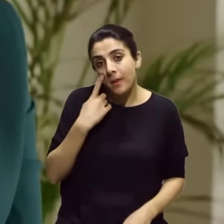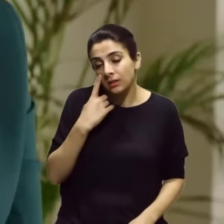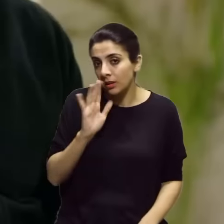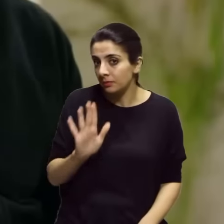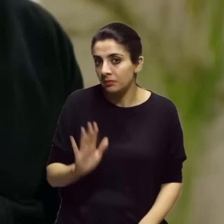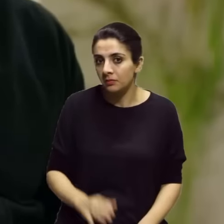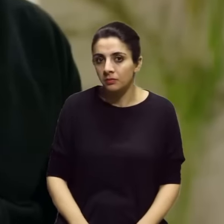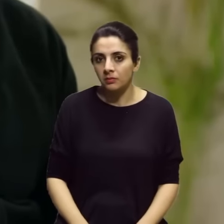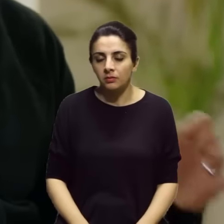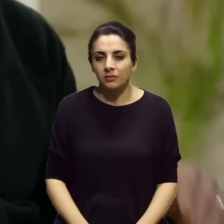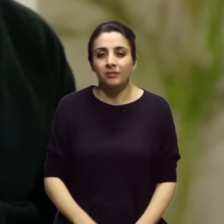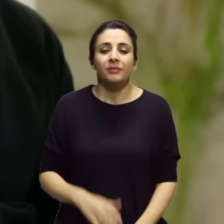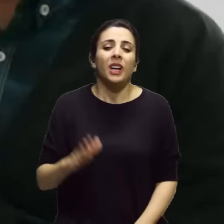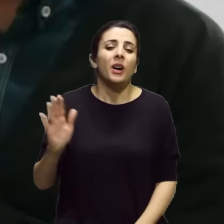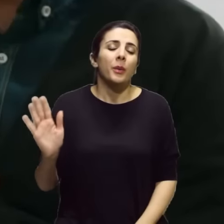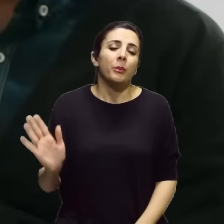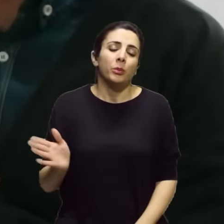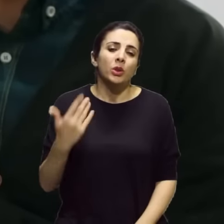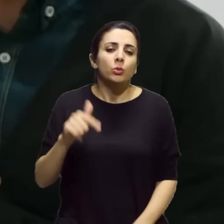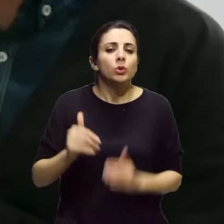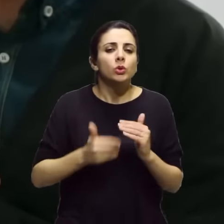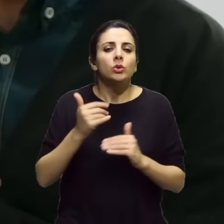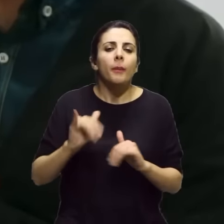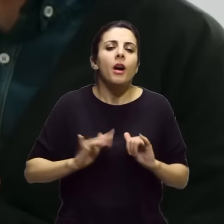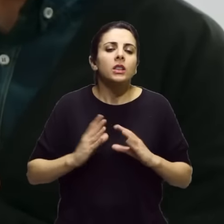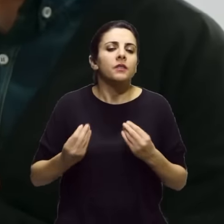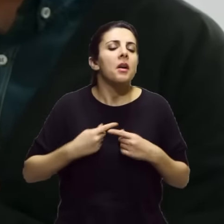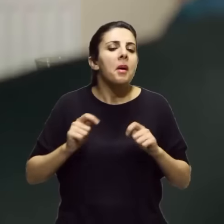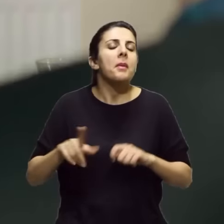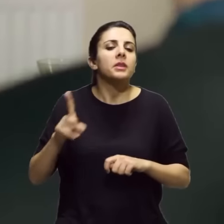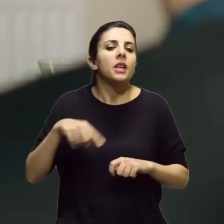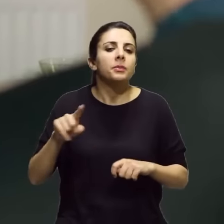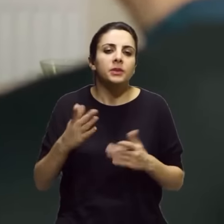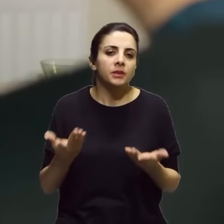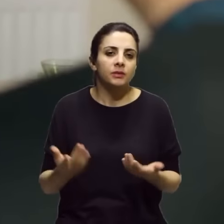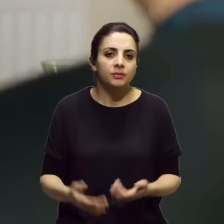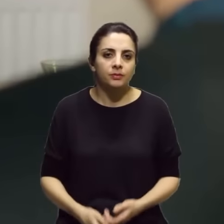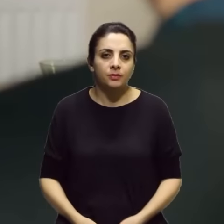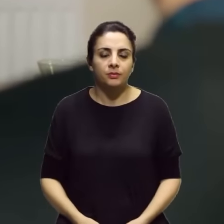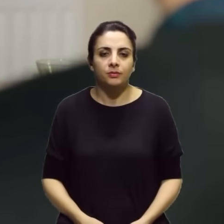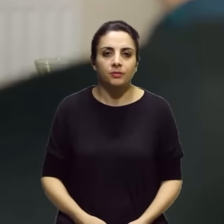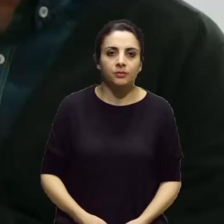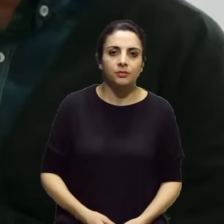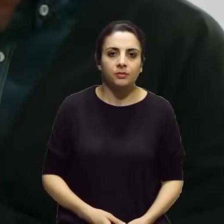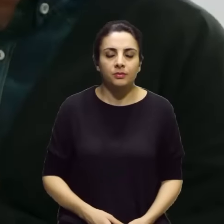göreceğiz. Aman canım boş verin. Bundan sonra kimse bizi rahatsız edemez. Ayşem de gülüştüler. Bundan sonra